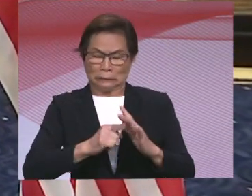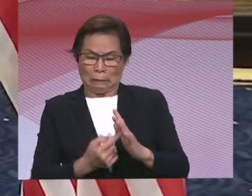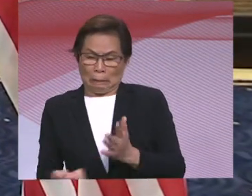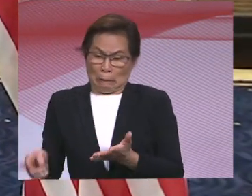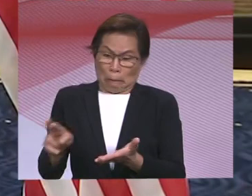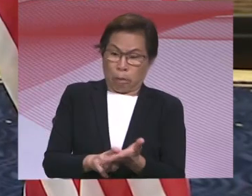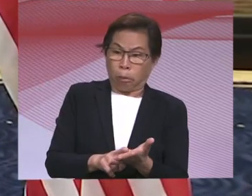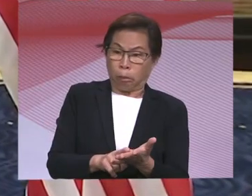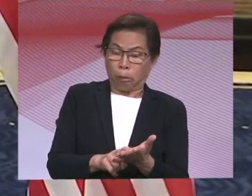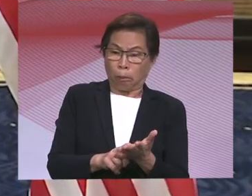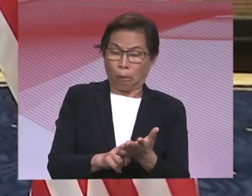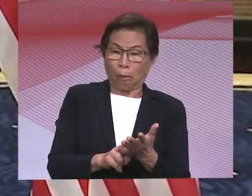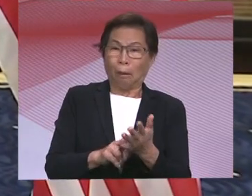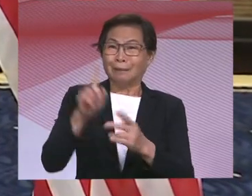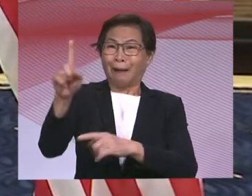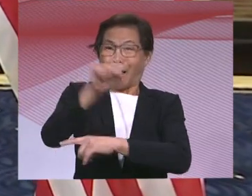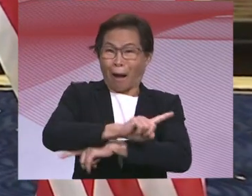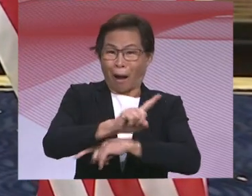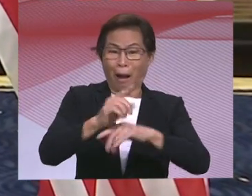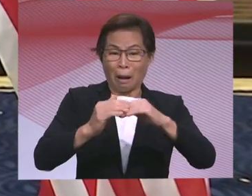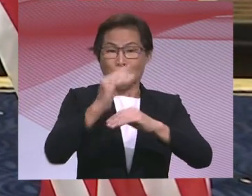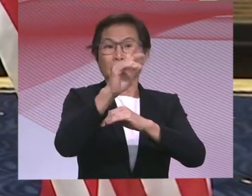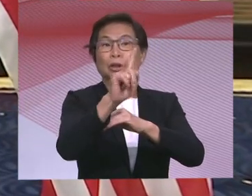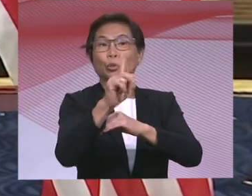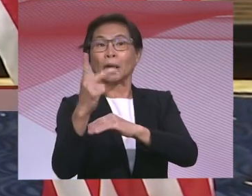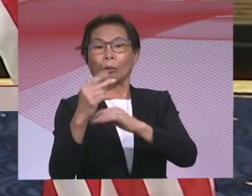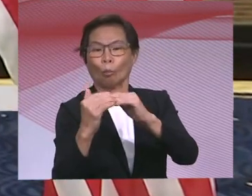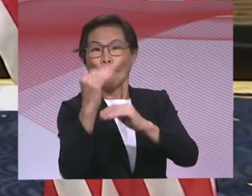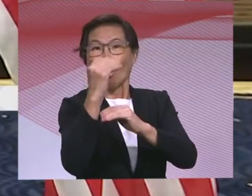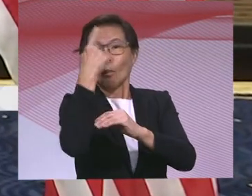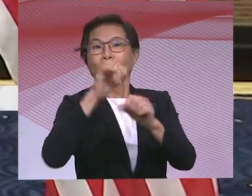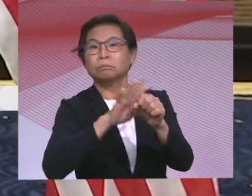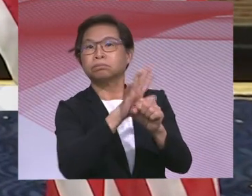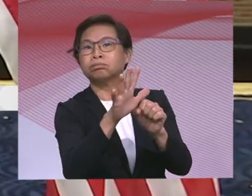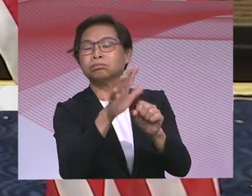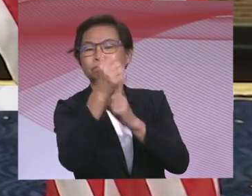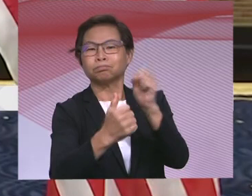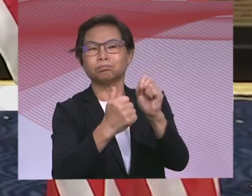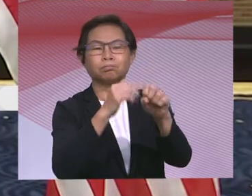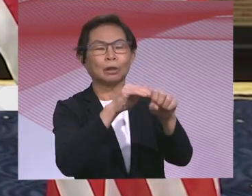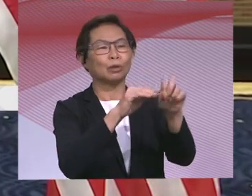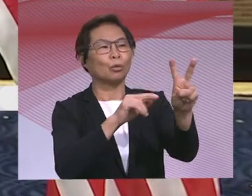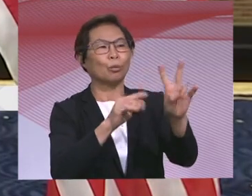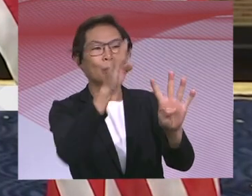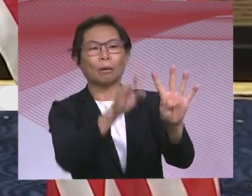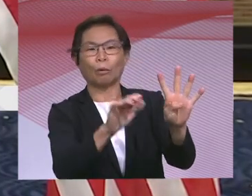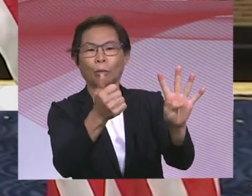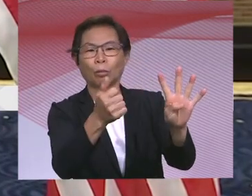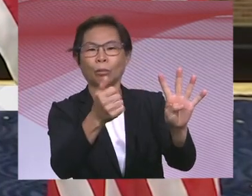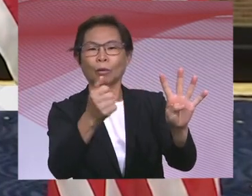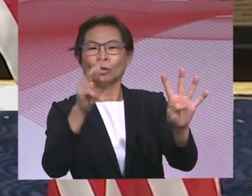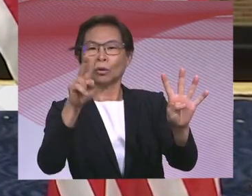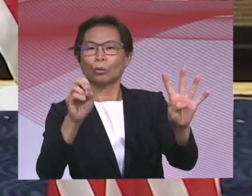kan cash harian 4-digit bagi komit 19 pada 24 October